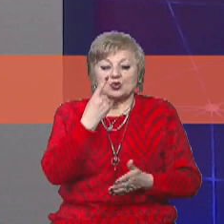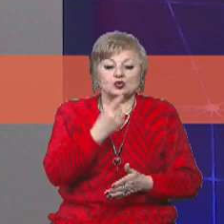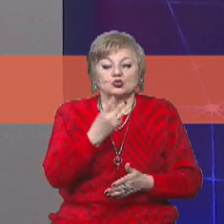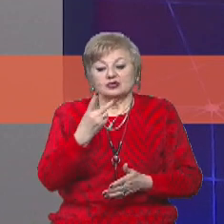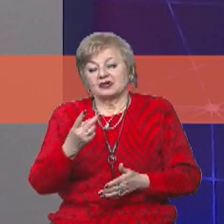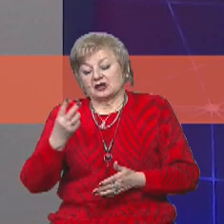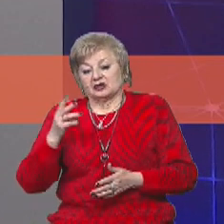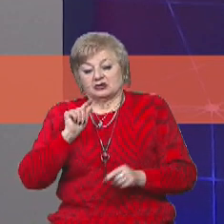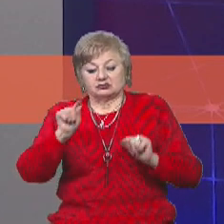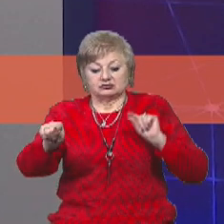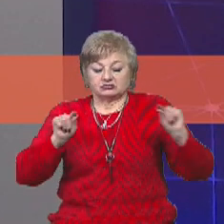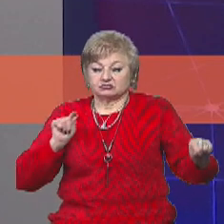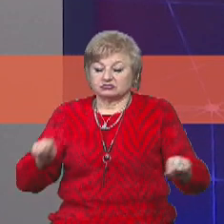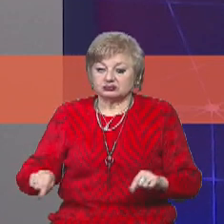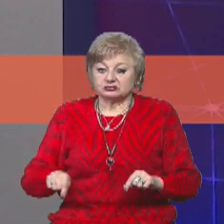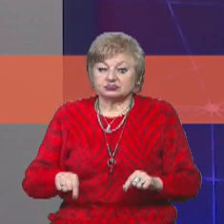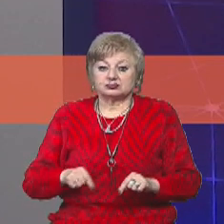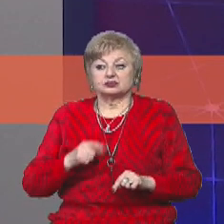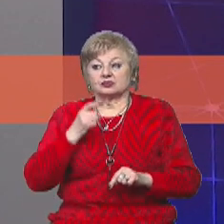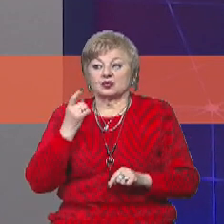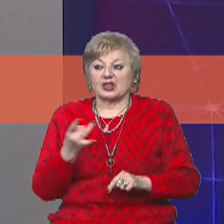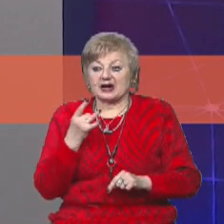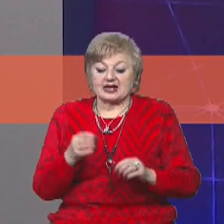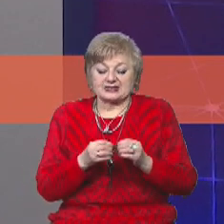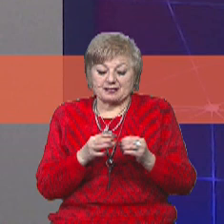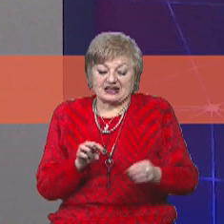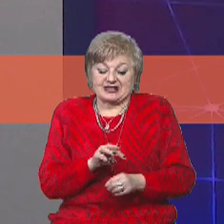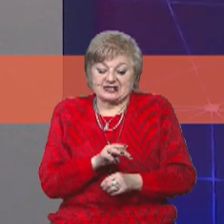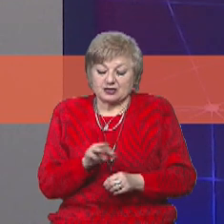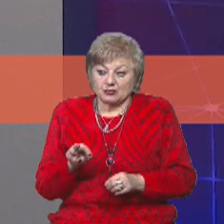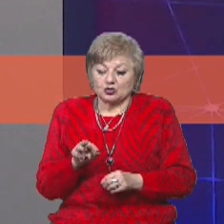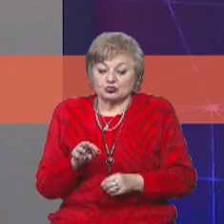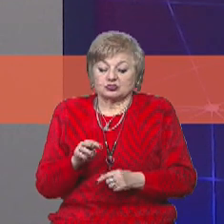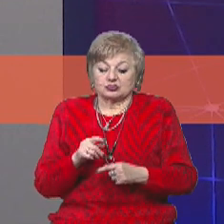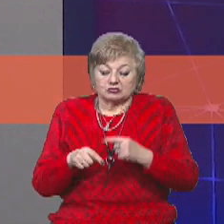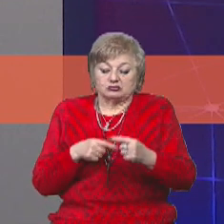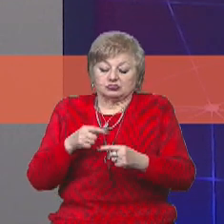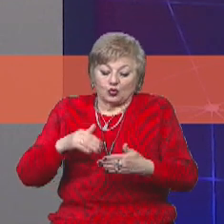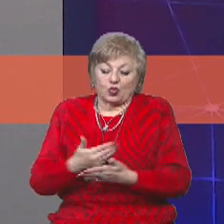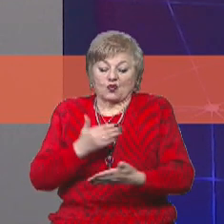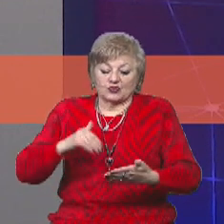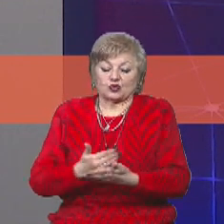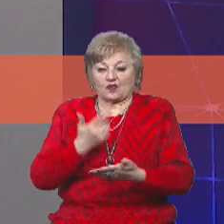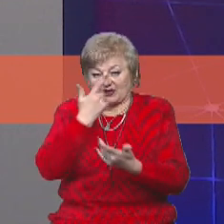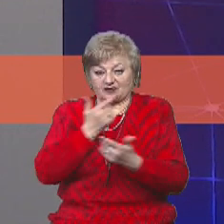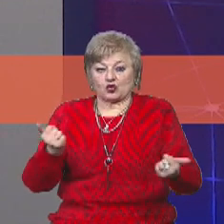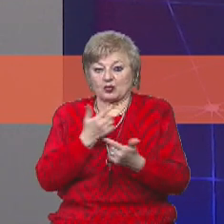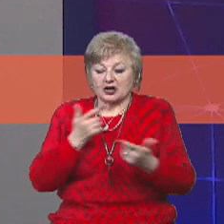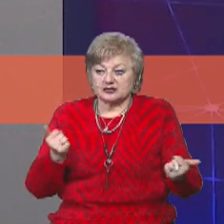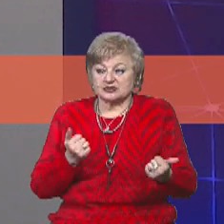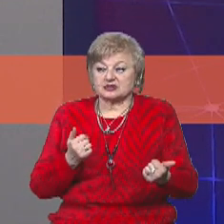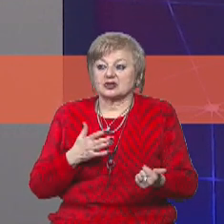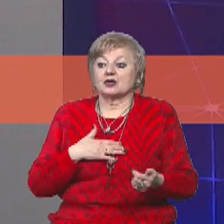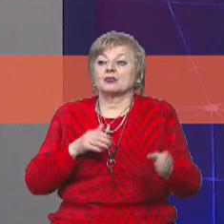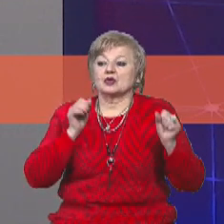три і так далі. Раз там на 15 хвилин оновлюється інформація, ми можемо мати в